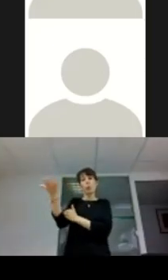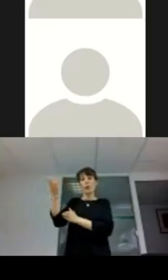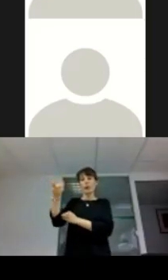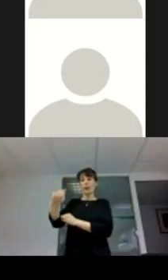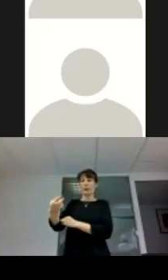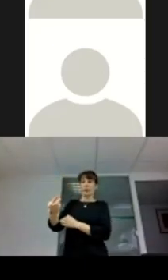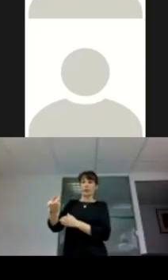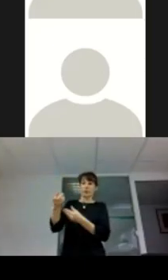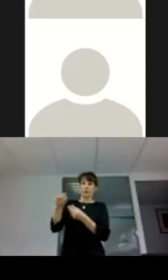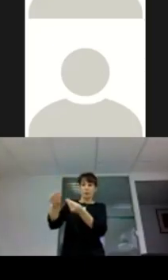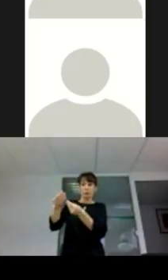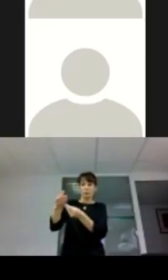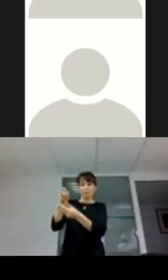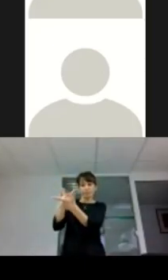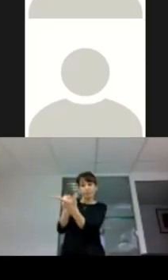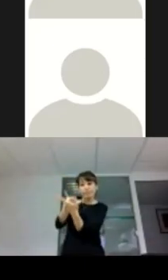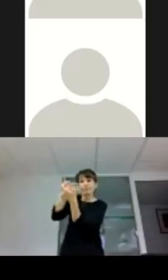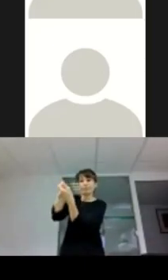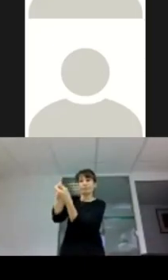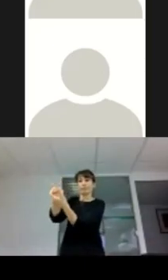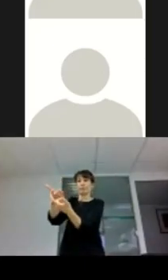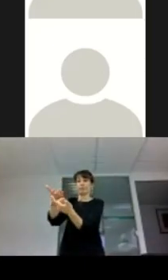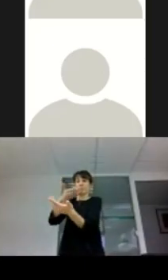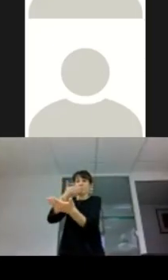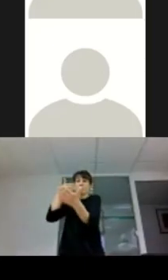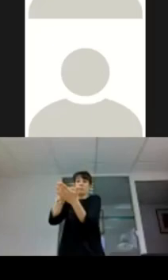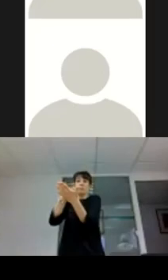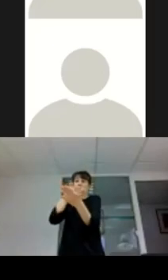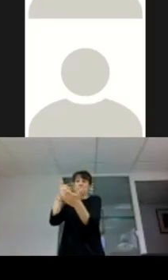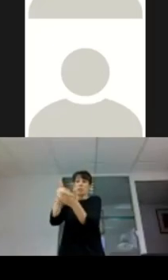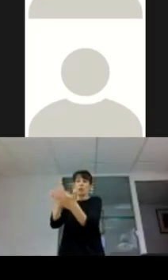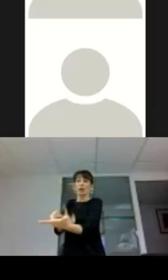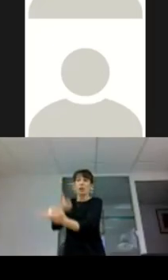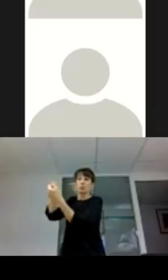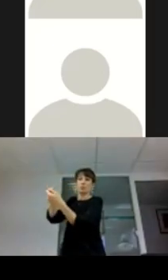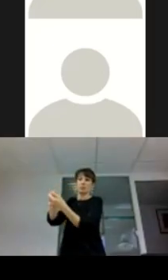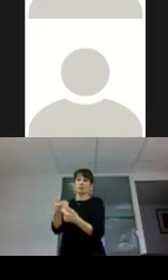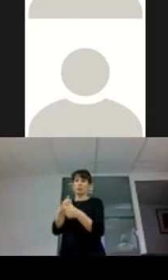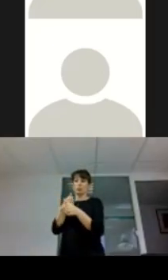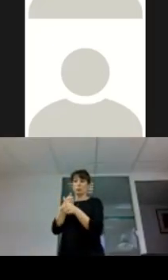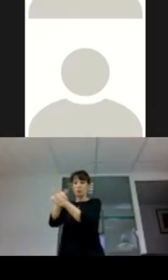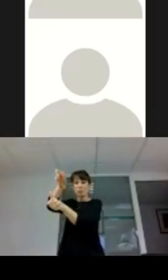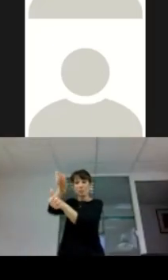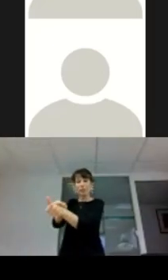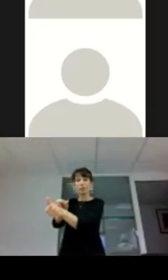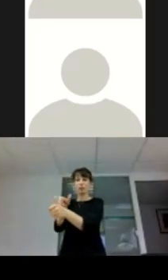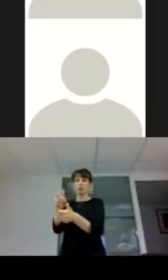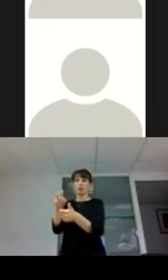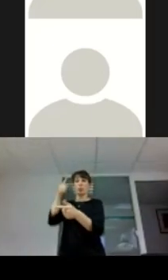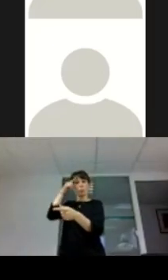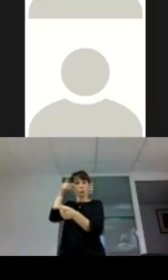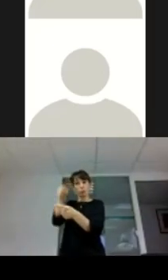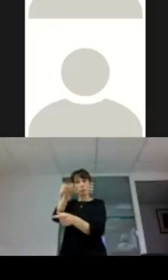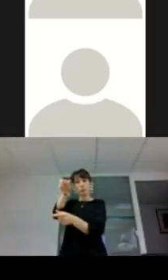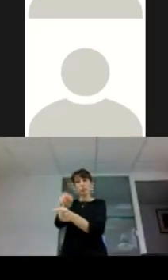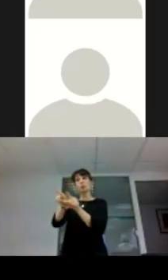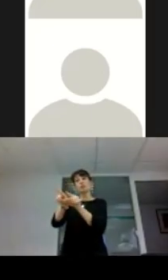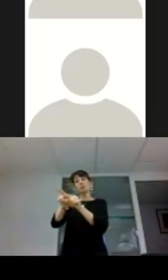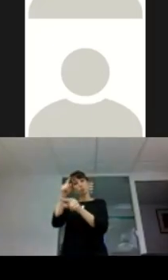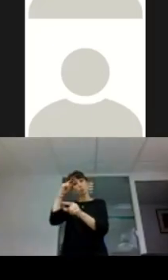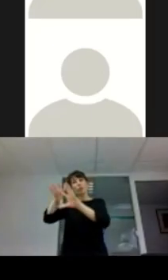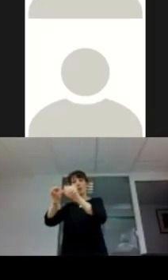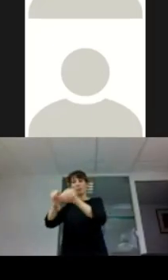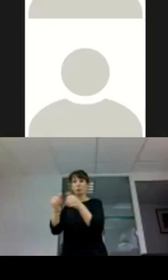besoins tout au long de la pathologie pour justement pouvoir adapter une réponse